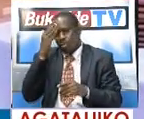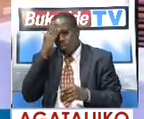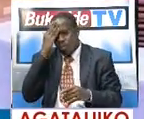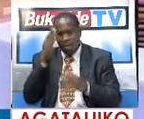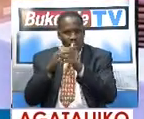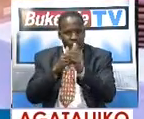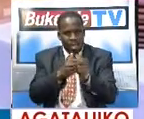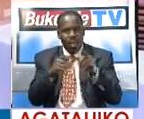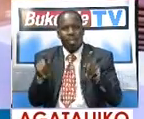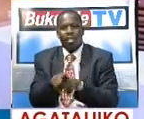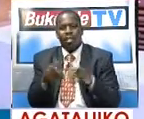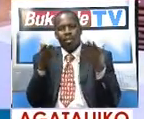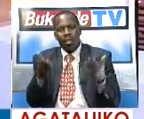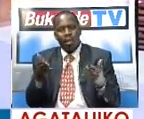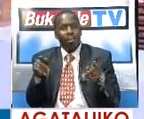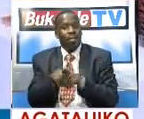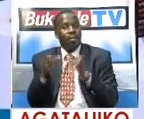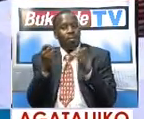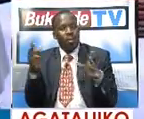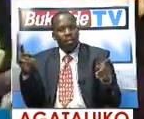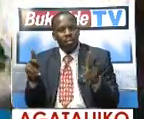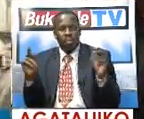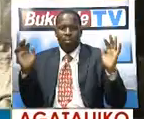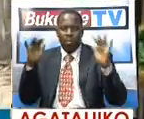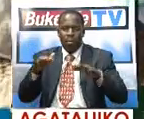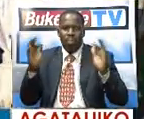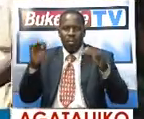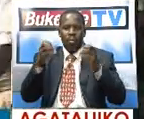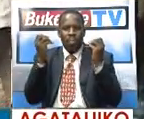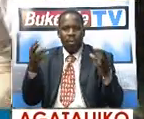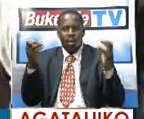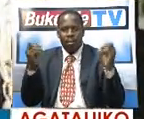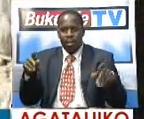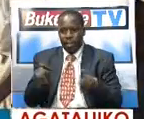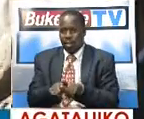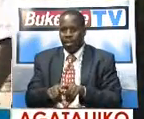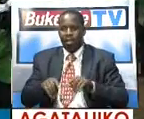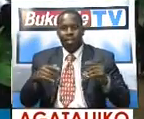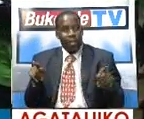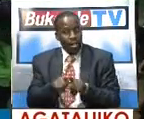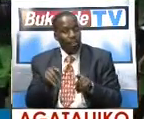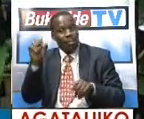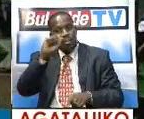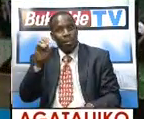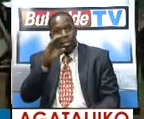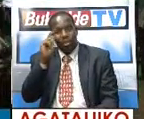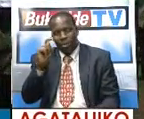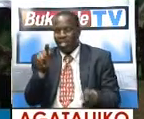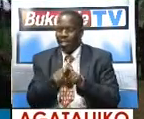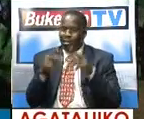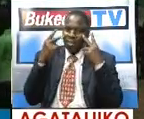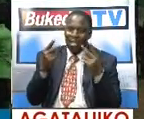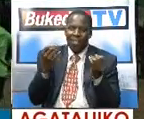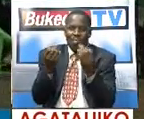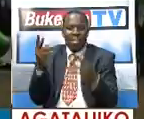Speaker w'Olukiiko lwa Buganda Haji Kaddu Serunkuma n'abalala bangi. Mu kwogera kwe, Scott Delisi asabye abaddukanya